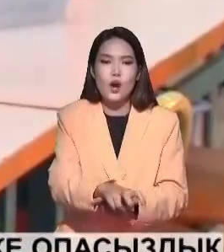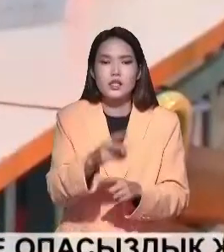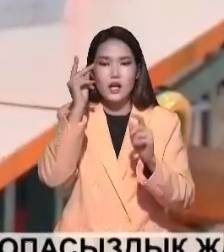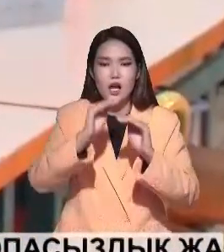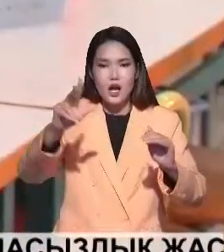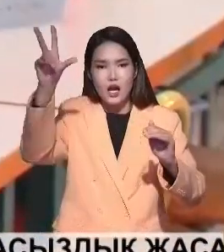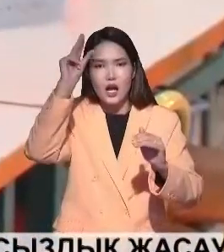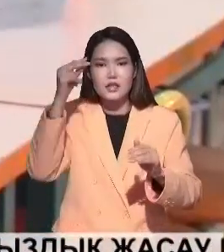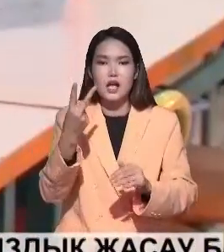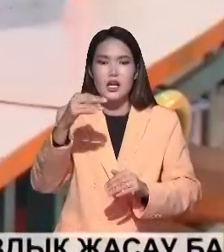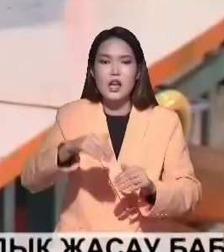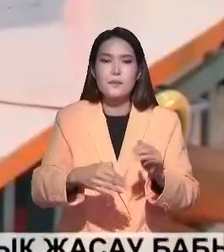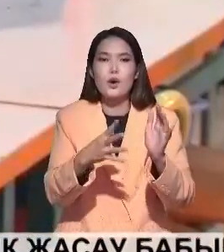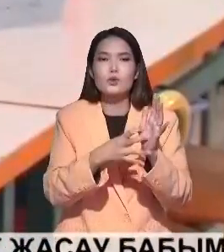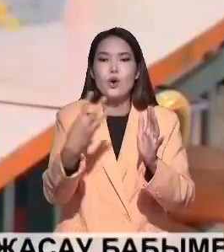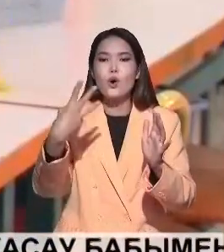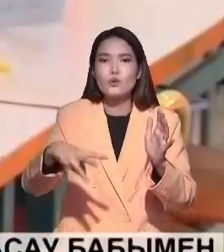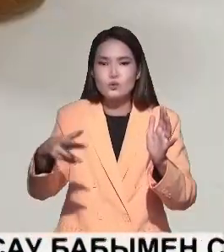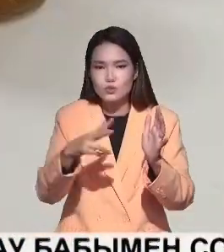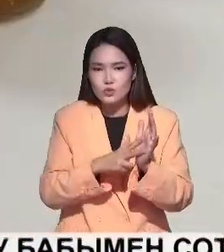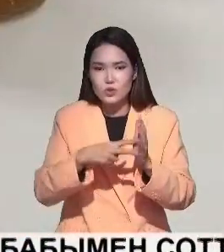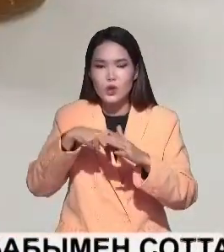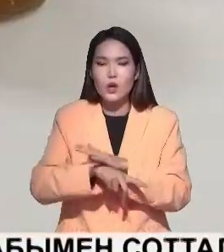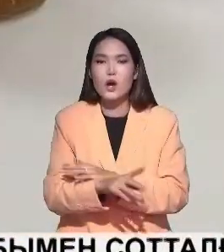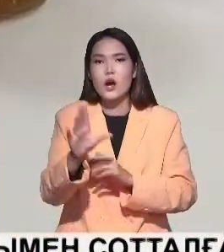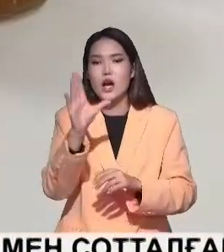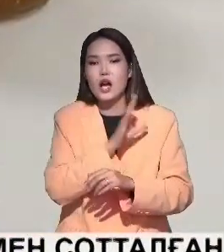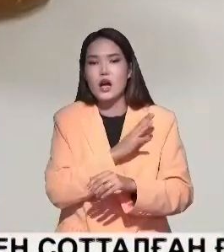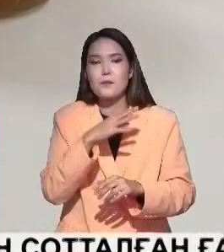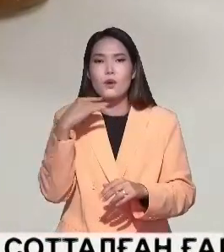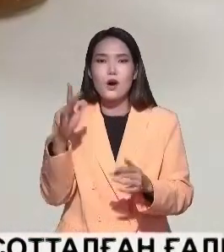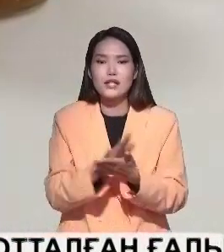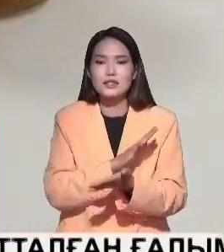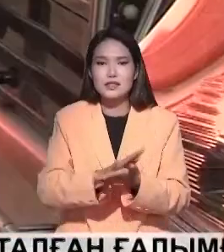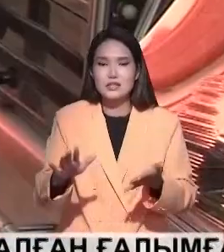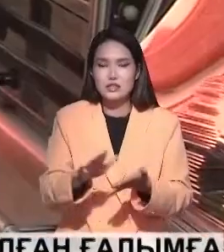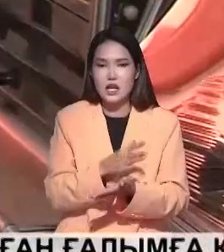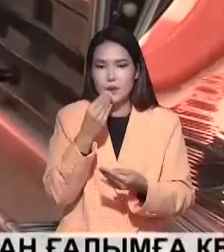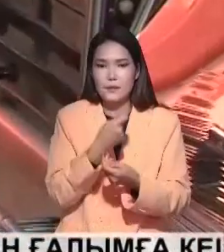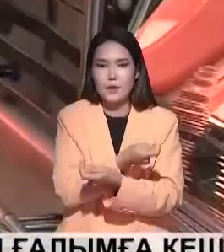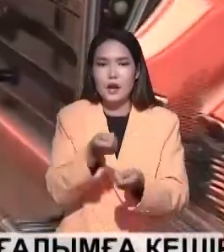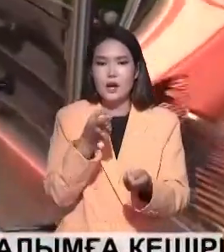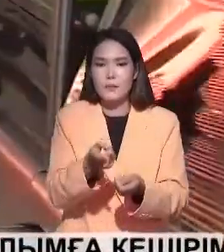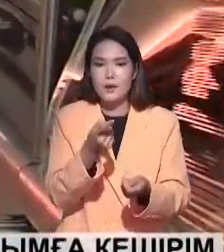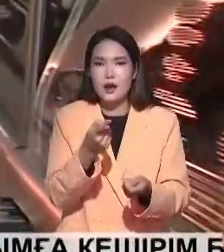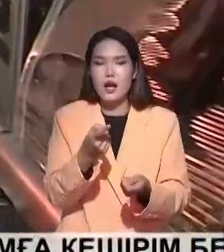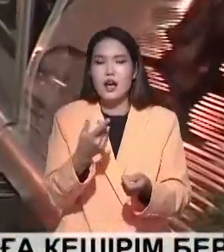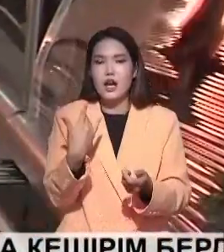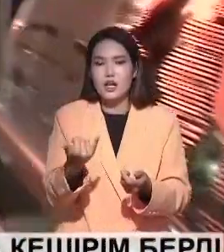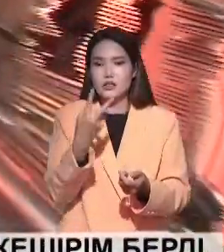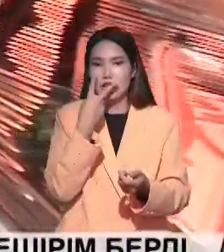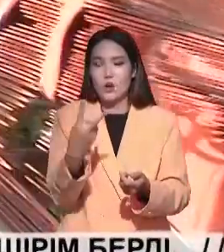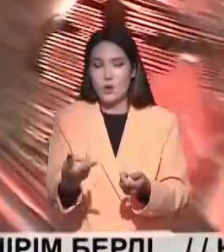саны 2939, оның 1300-ге жуығы тегін тамақпен қамтылған. Бүгінгі асты көрсетесіз ба, не